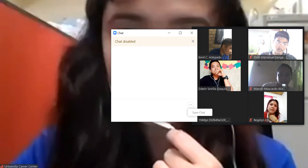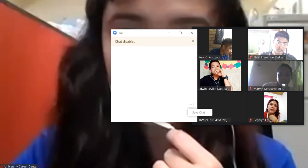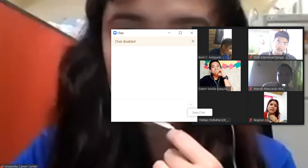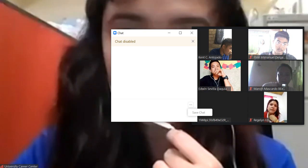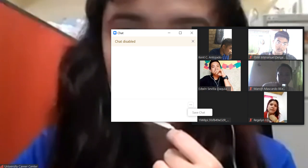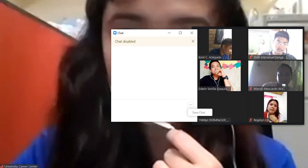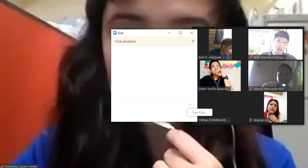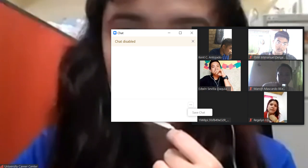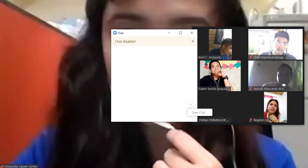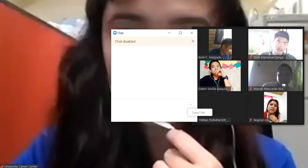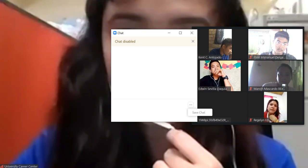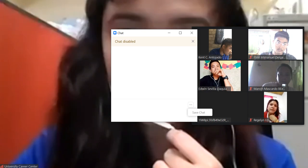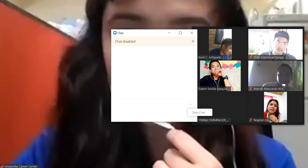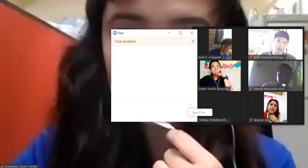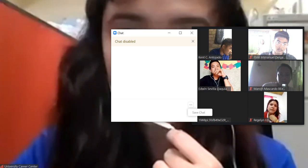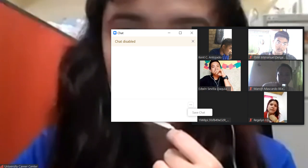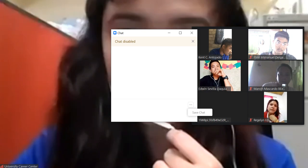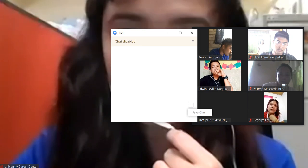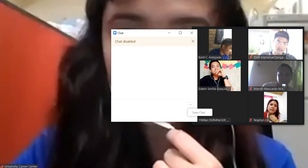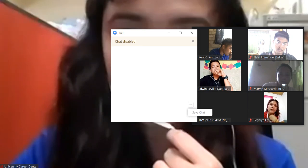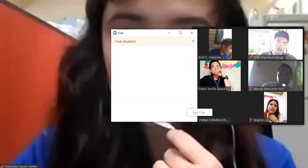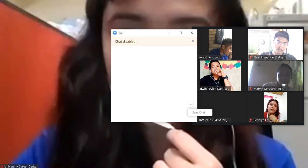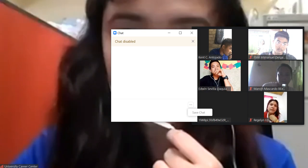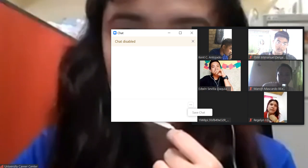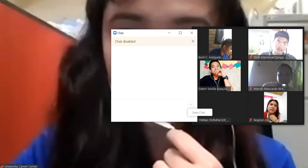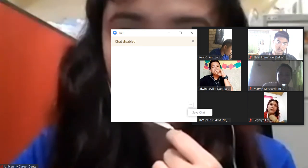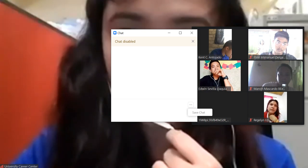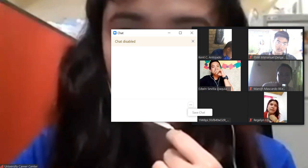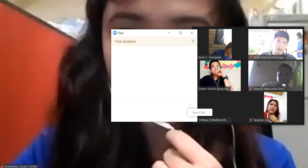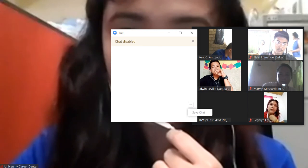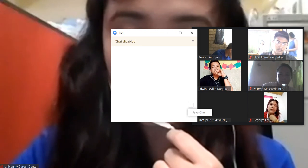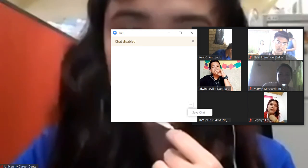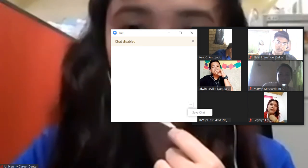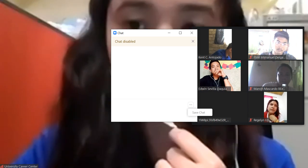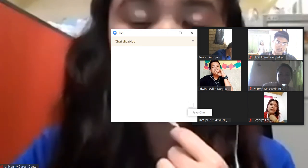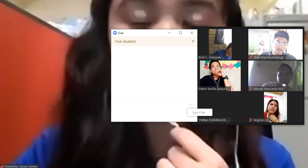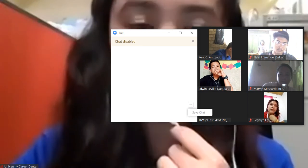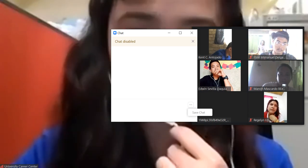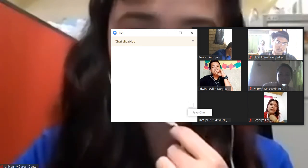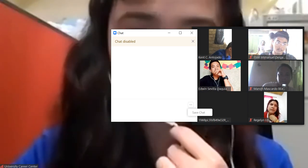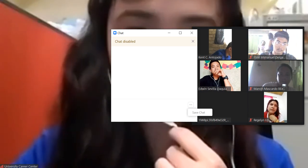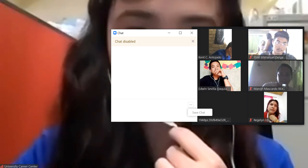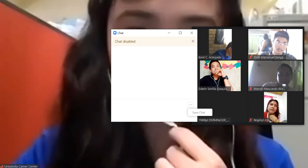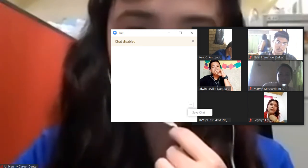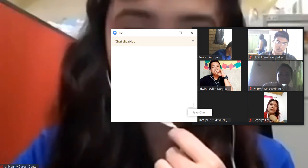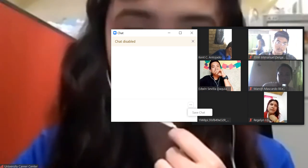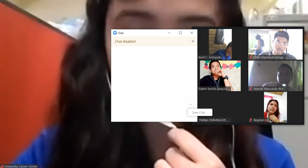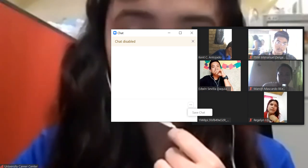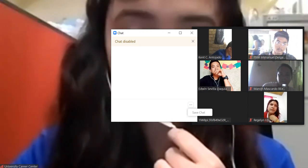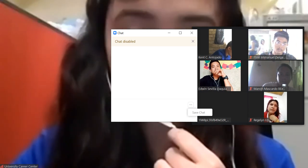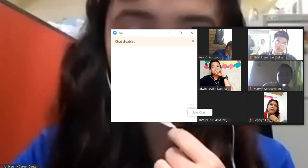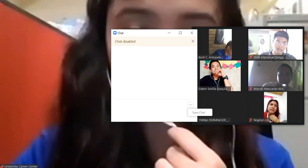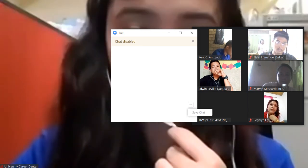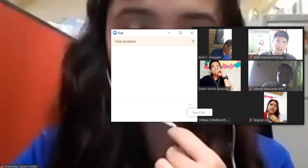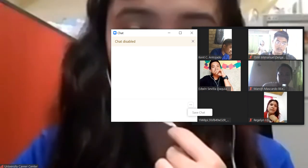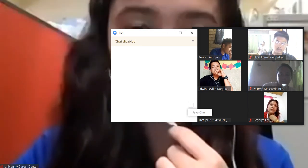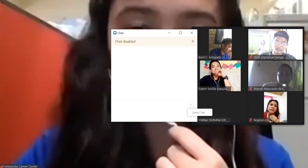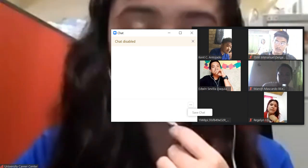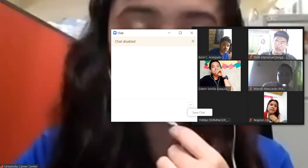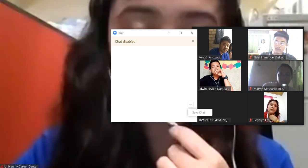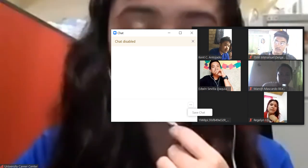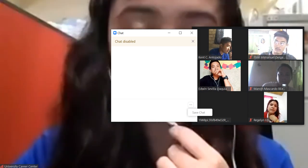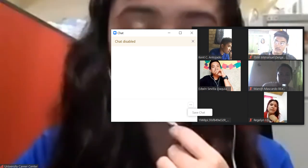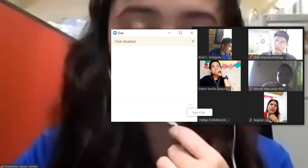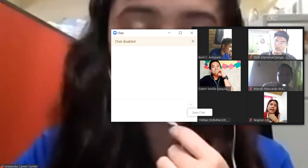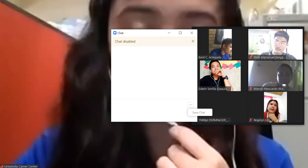guys. Og ma-disconnect mo. During the kuan Zoom, pwede rin mo musulod og balik kay nagkuan kami